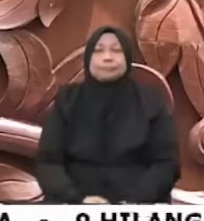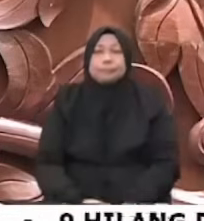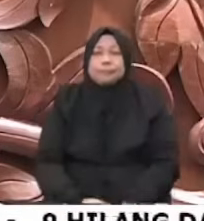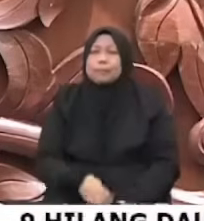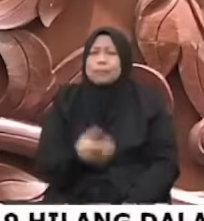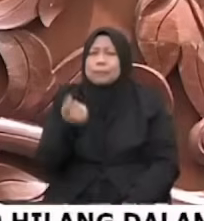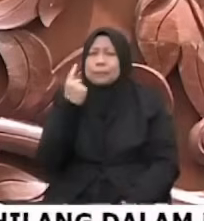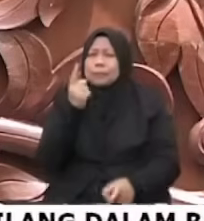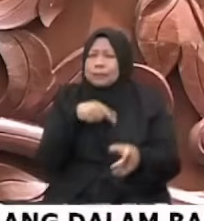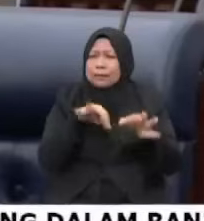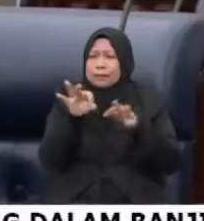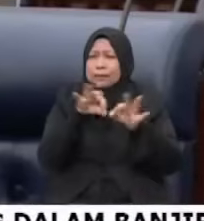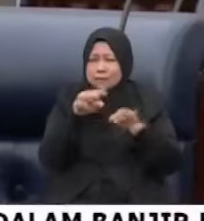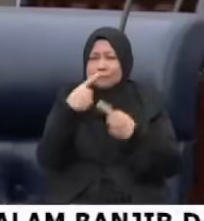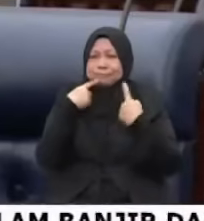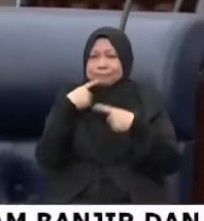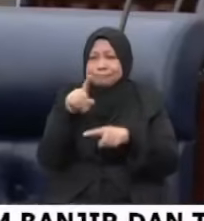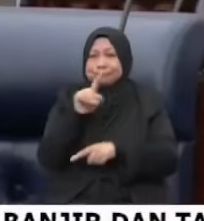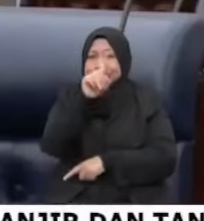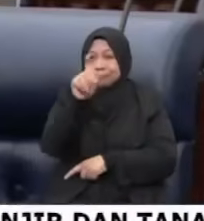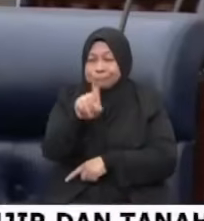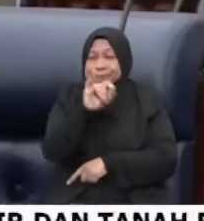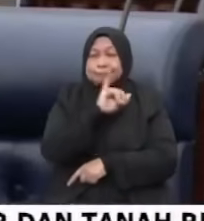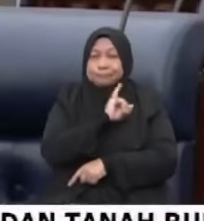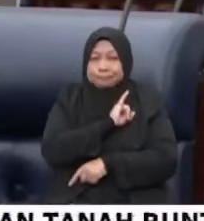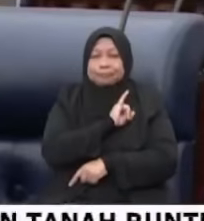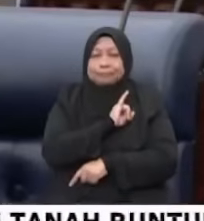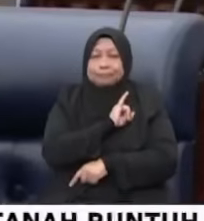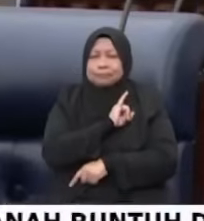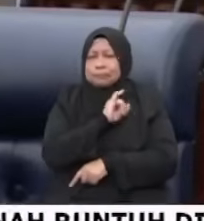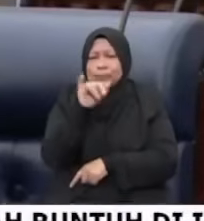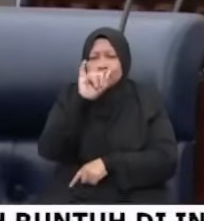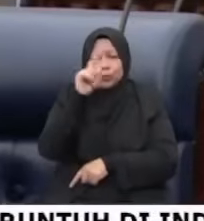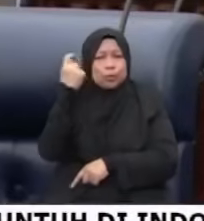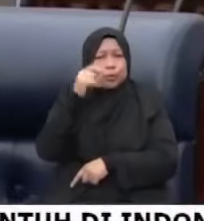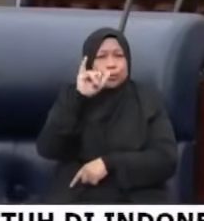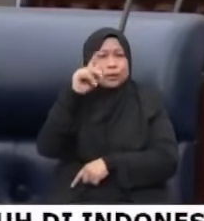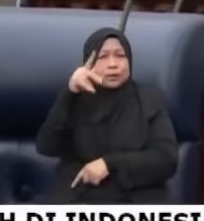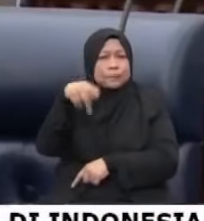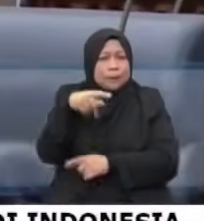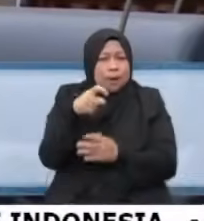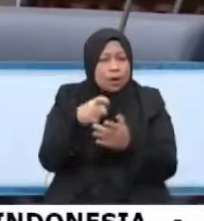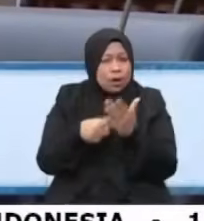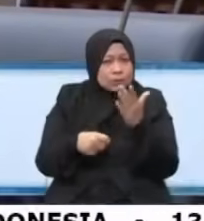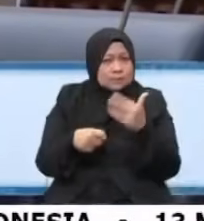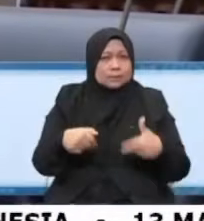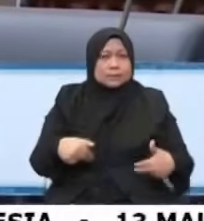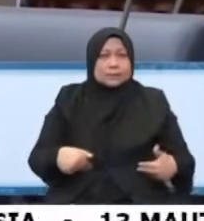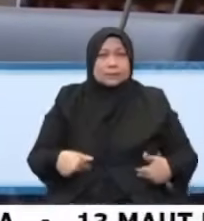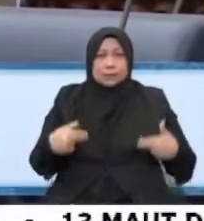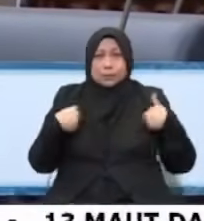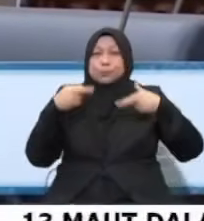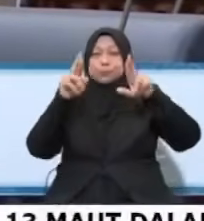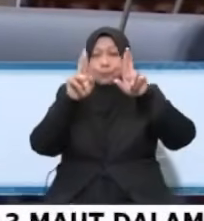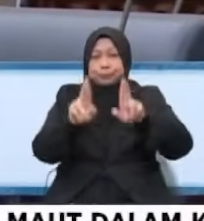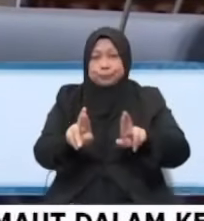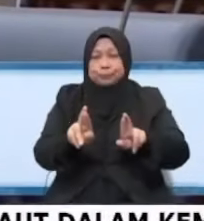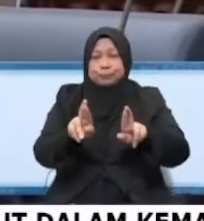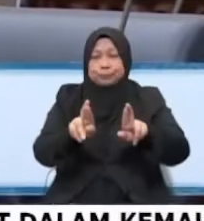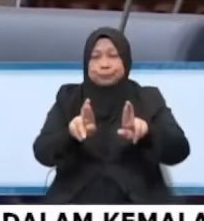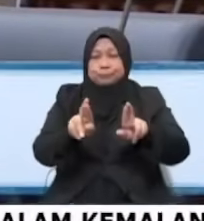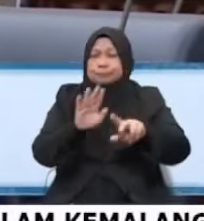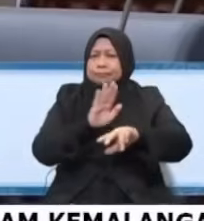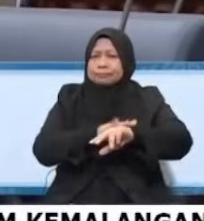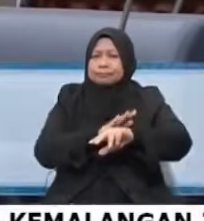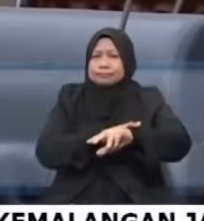atas jawapan kepada soalan saya Tan Sri dipertua kos Sara hidup rakyat